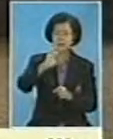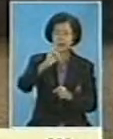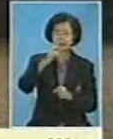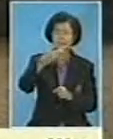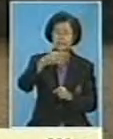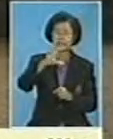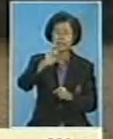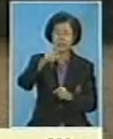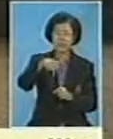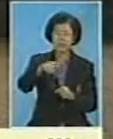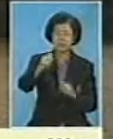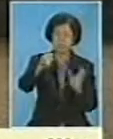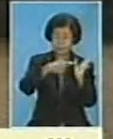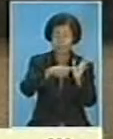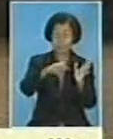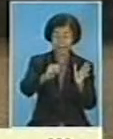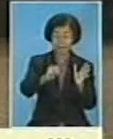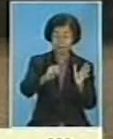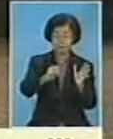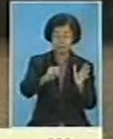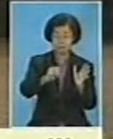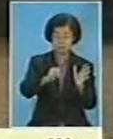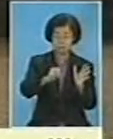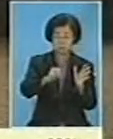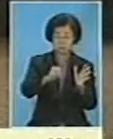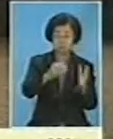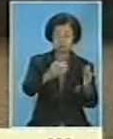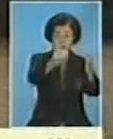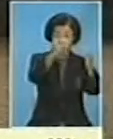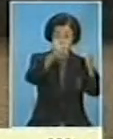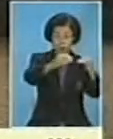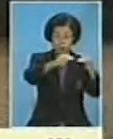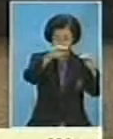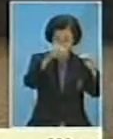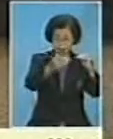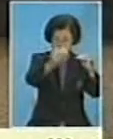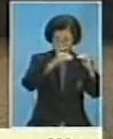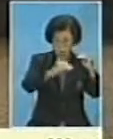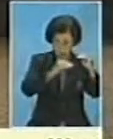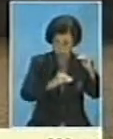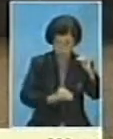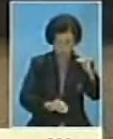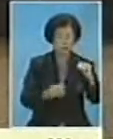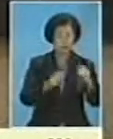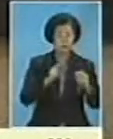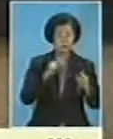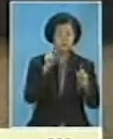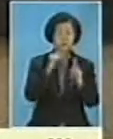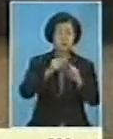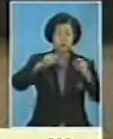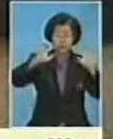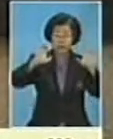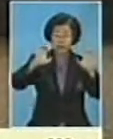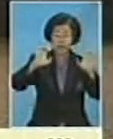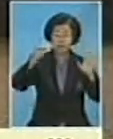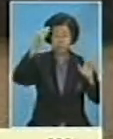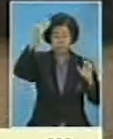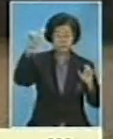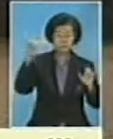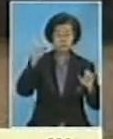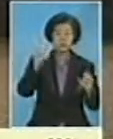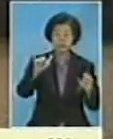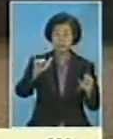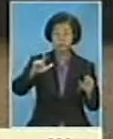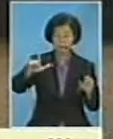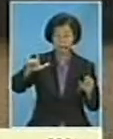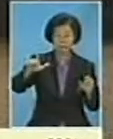2,189,000 ตันจนตกทอดมาถึงรัฐบาลของนางสาวยิ่งลักษณ์ชินวัตรนั้นเป็นปัญหาที่สำ